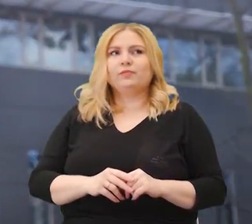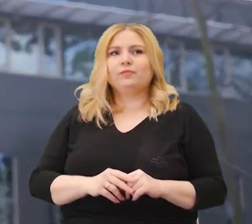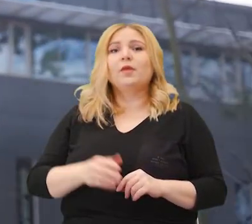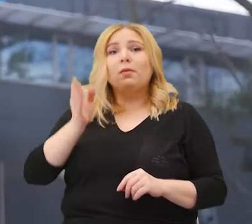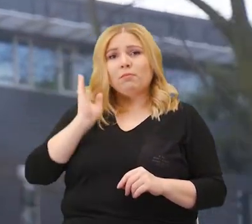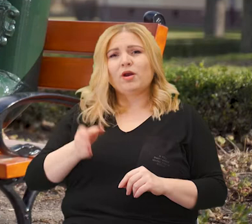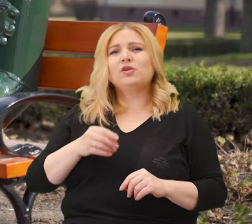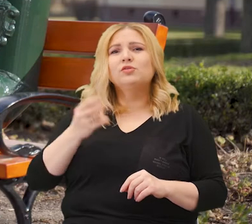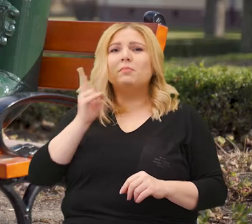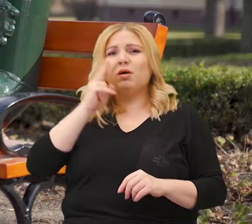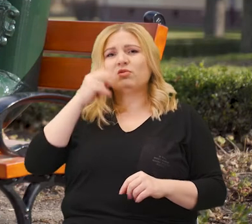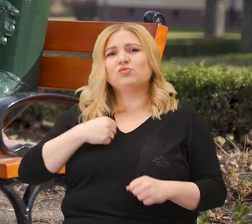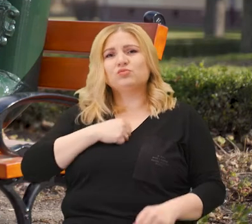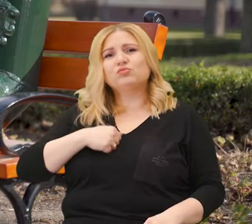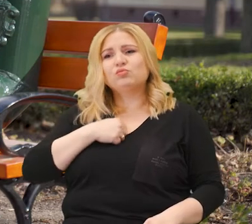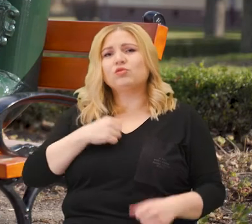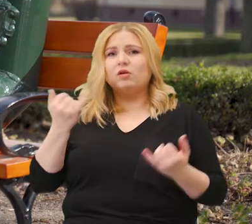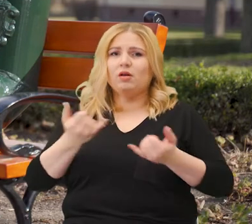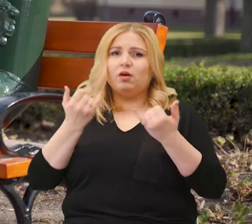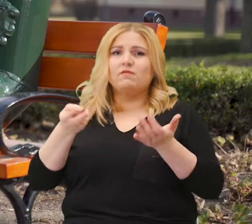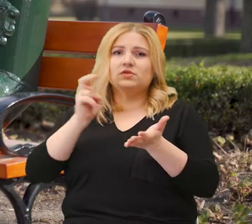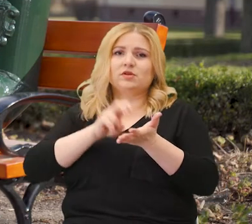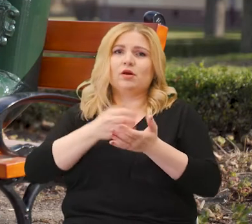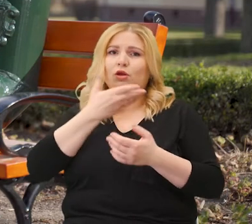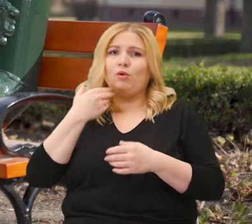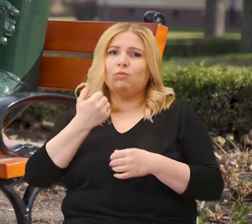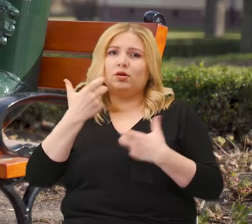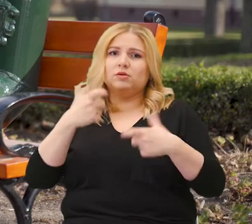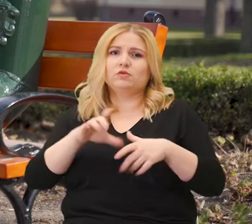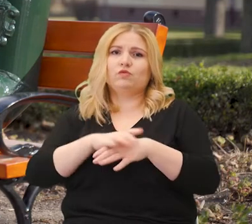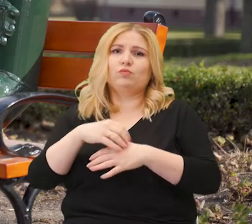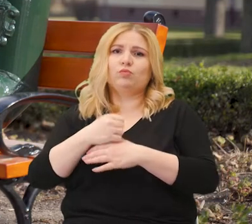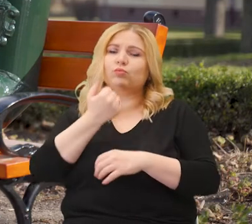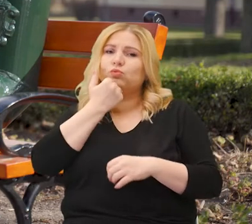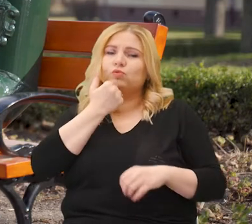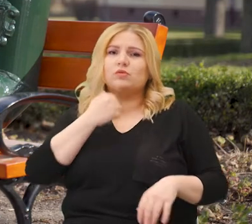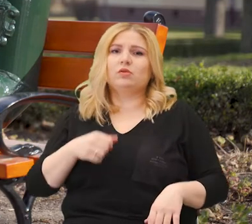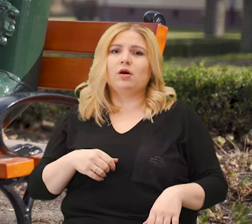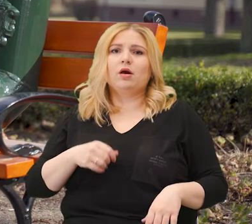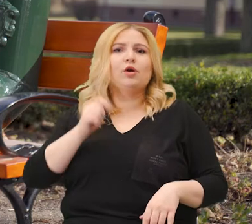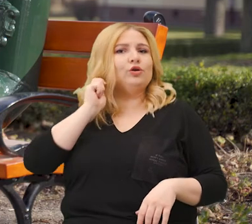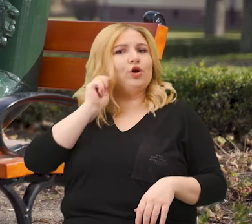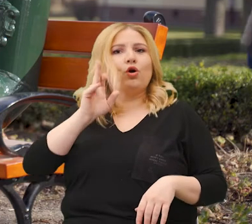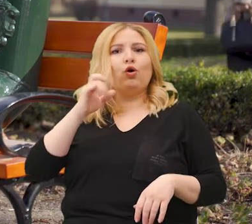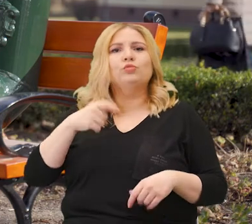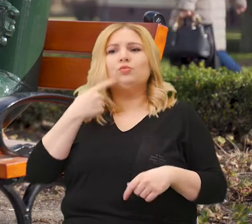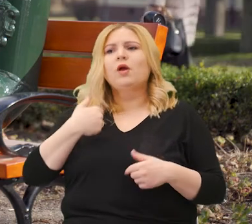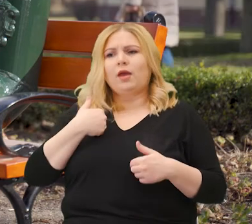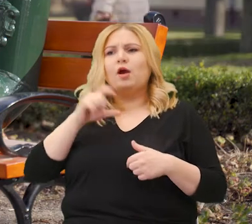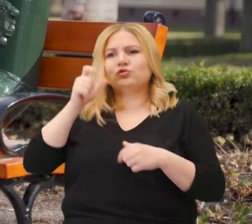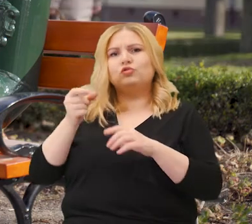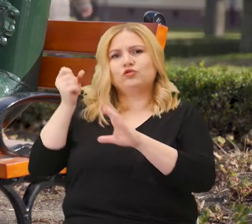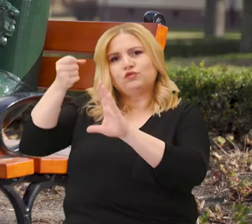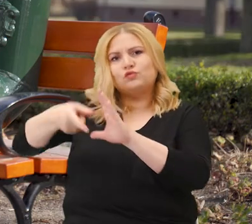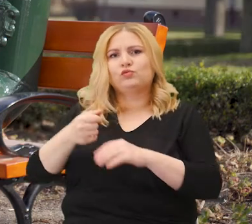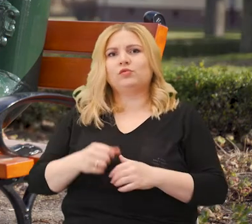cichą i tajemniczą. Będzie im smutno, jak się obudzą, szepnął Tomcio. Biedni, wtórowała mu siostrzyczka. Ja im coś dam, może